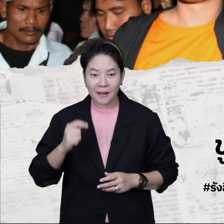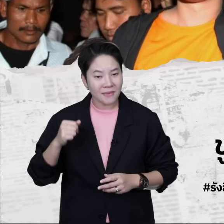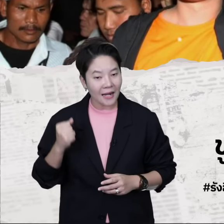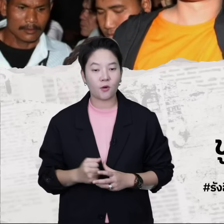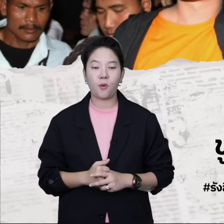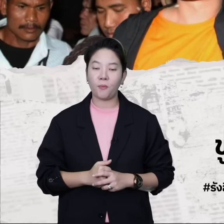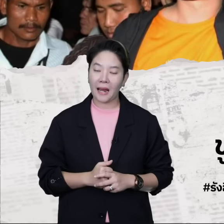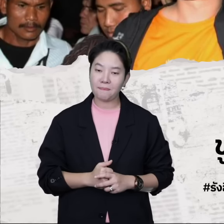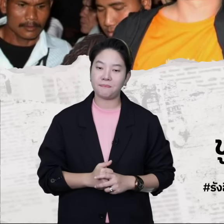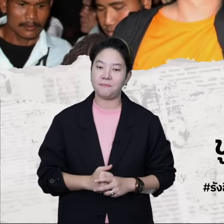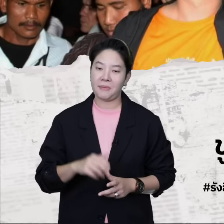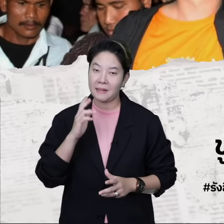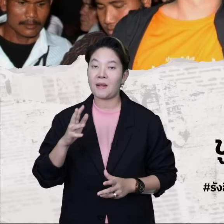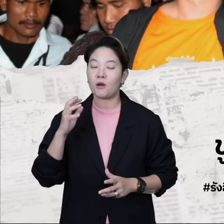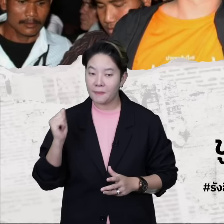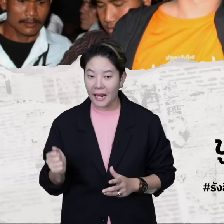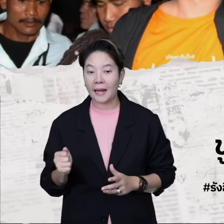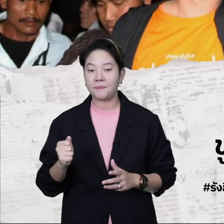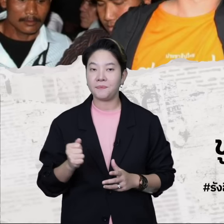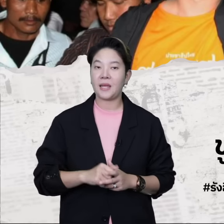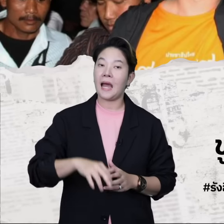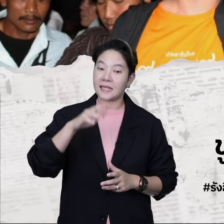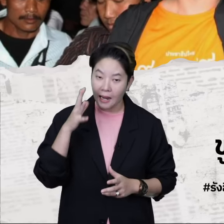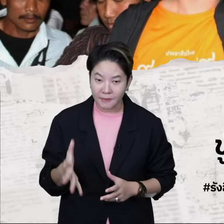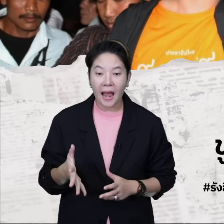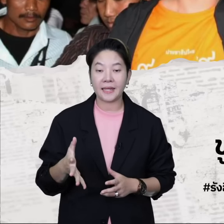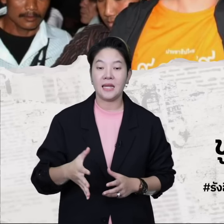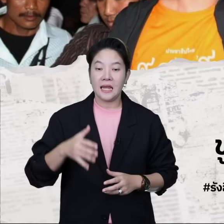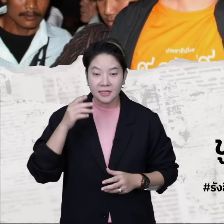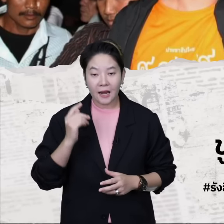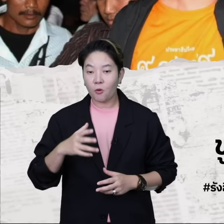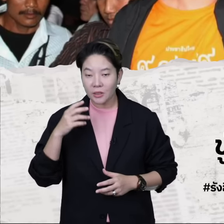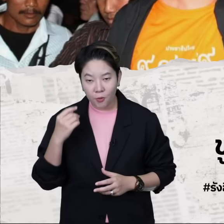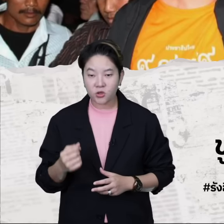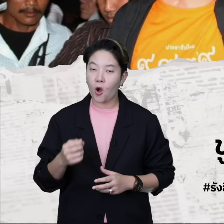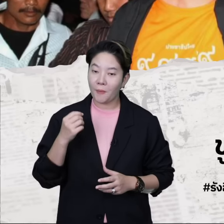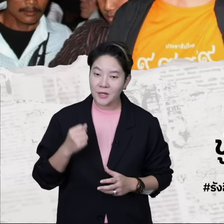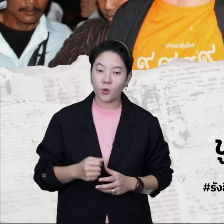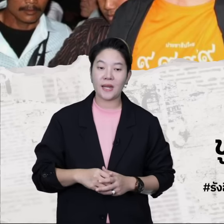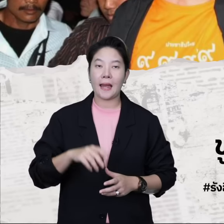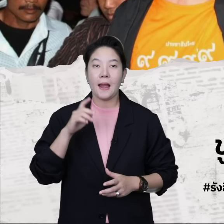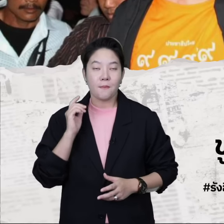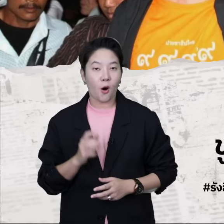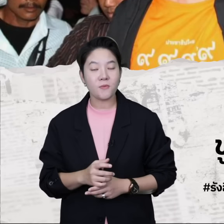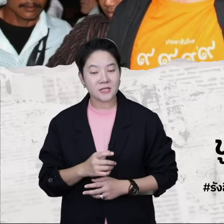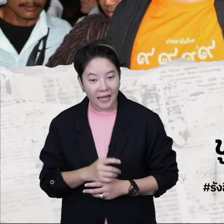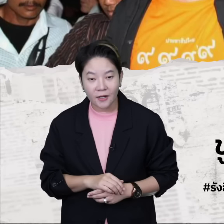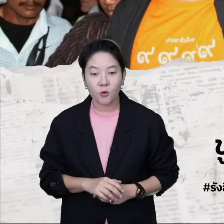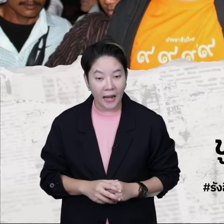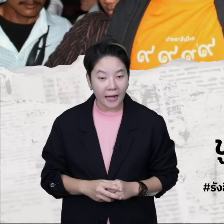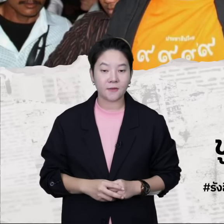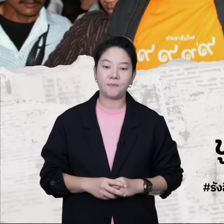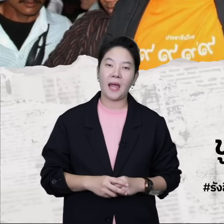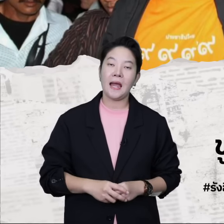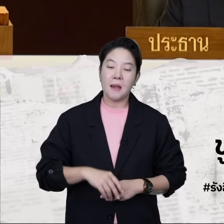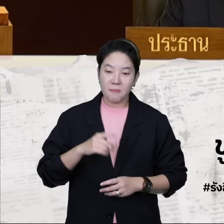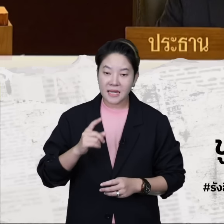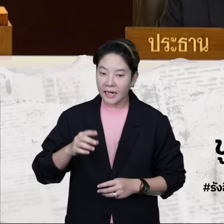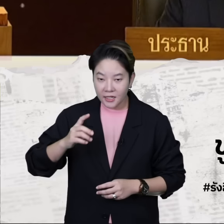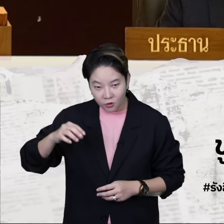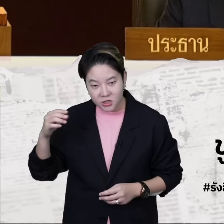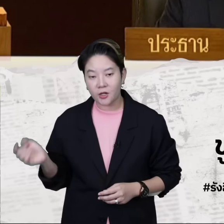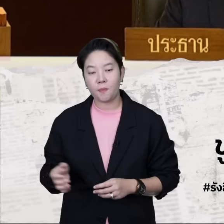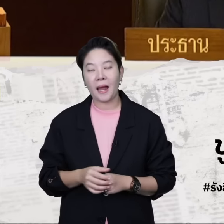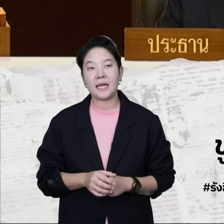อกว่าเป็นอำนาจของผมครับเป็นอำนาจของท่านประธานนะถามได้ถ้าคุณยังพูดต่อไม่หยุดเนี่ยผมจะสั่งให้คุณนั่งนะ